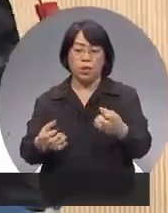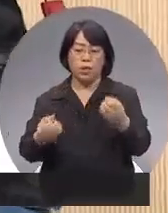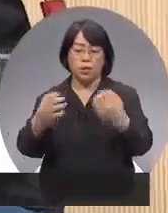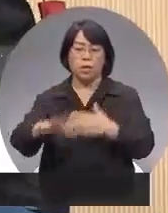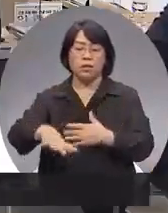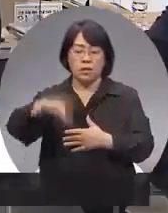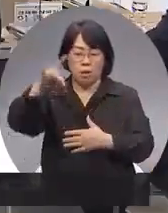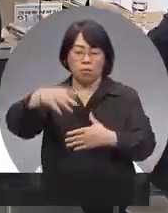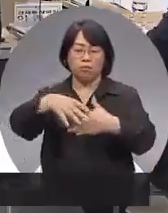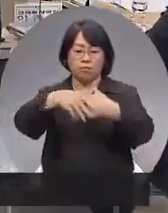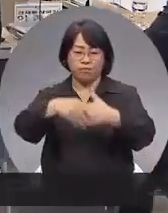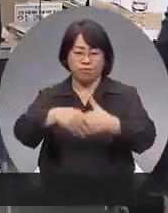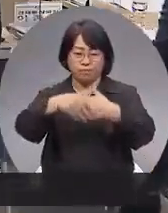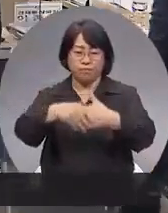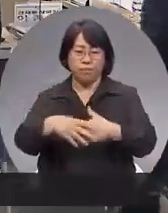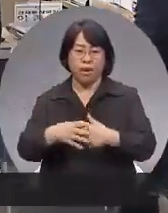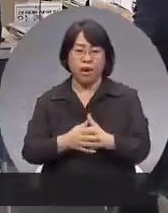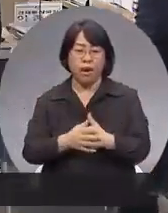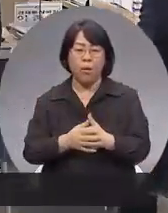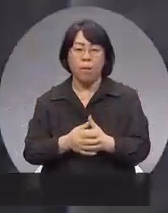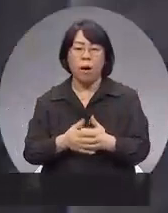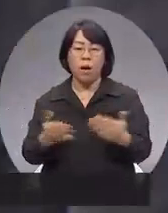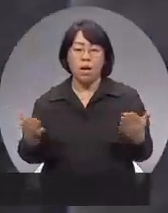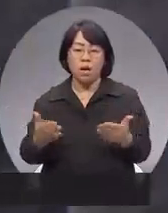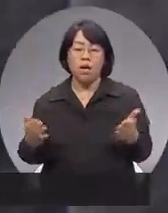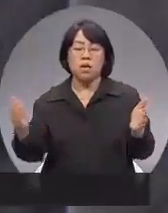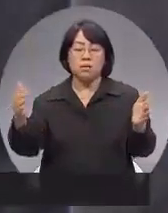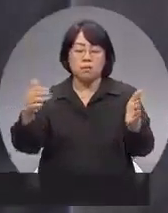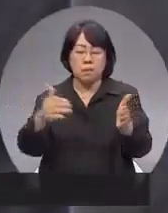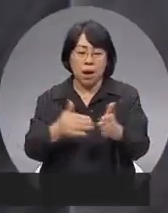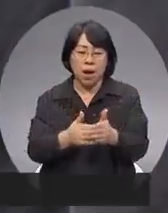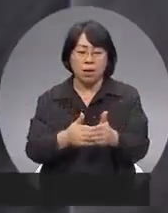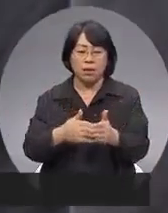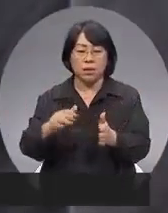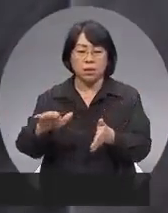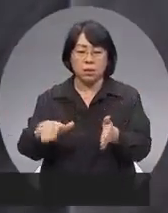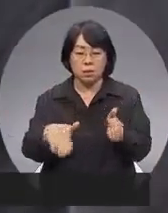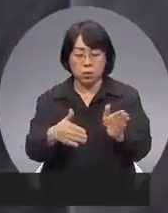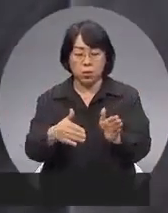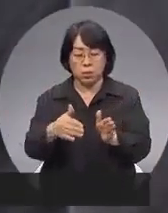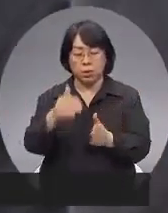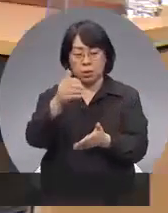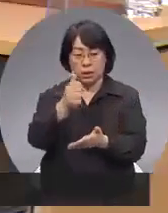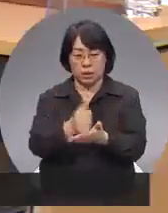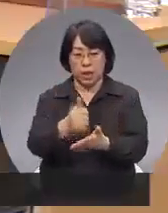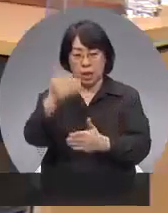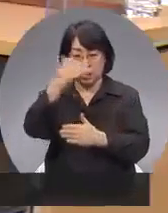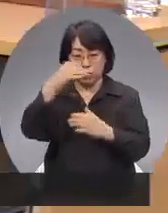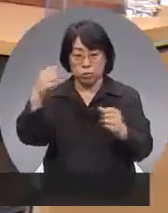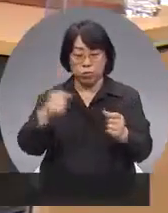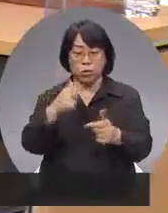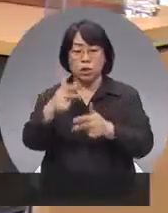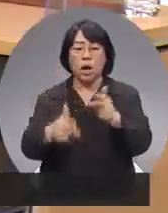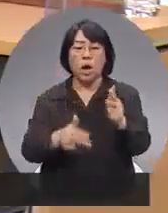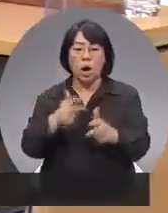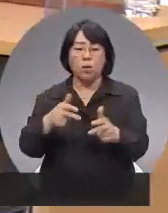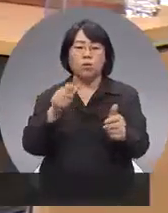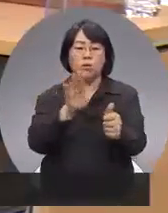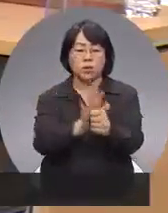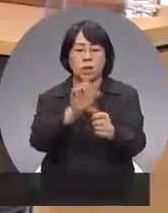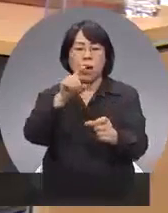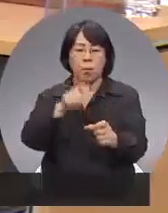잡았습니다. 임기를 마무리하는 이시용 충북지사가 충북 현안을 부탁하기 위해 여야 후보를 초청해